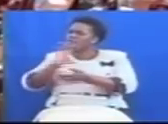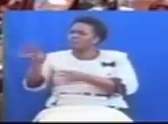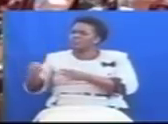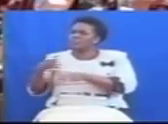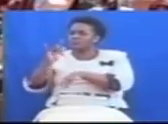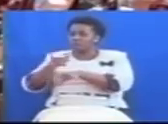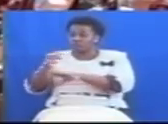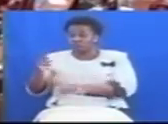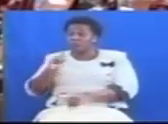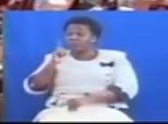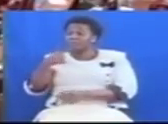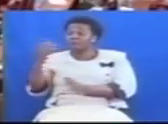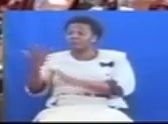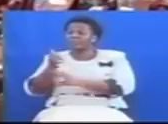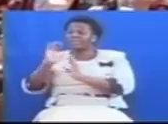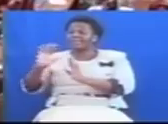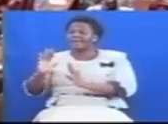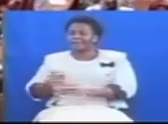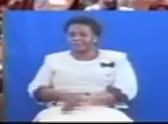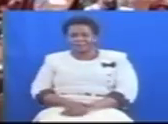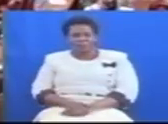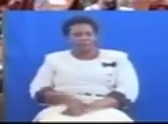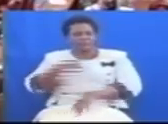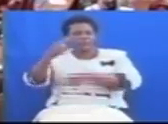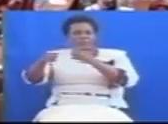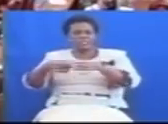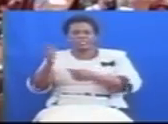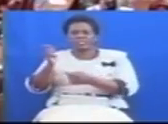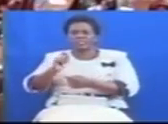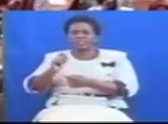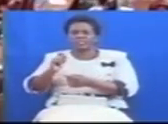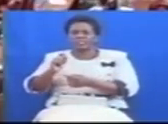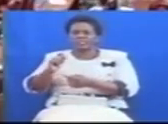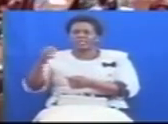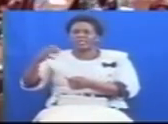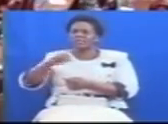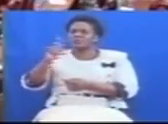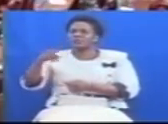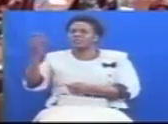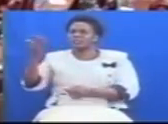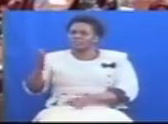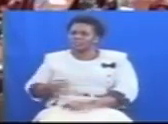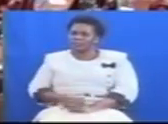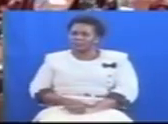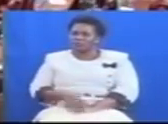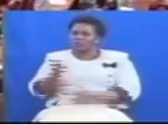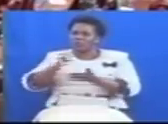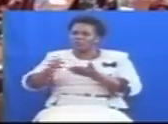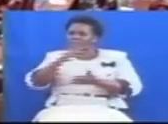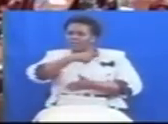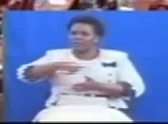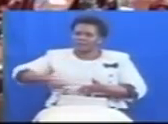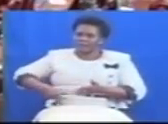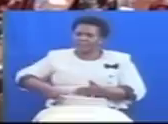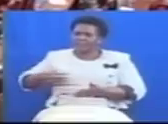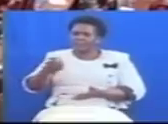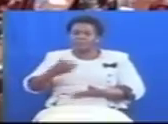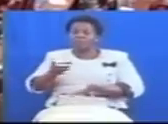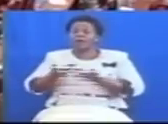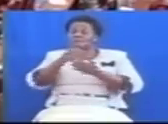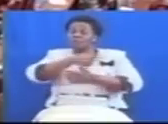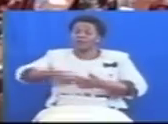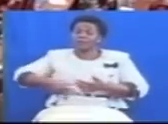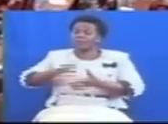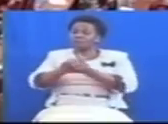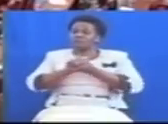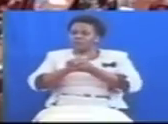hapo. Waheshimiwa bunge, tuendelee na ofisi ya makamu wa rais muungano na mazingira, Mheshimiwa Faharia Shomari Hamis,